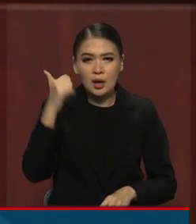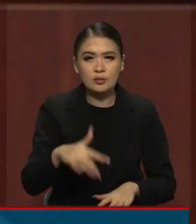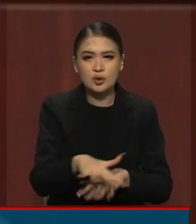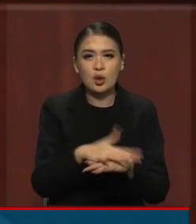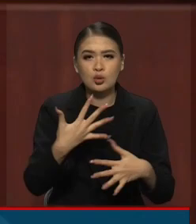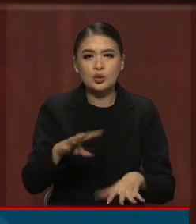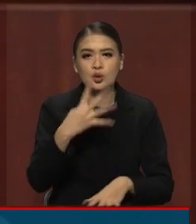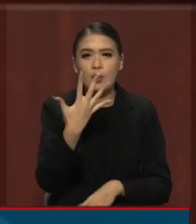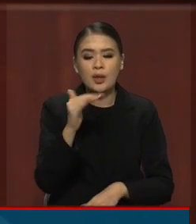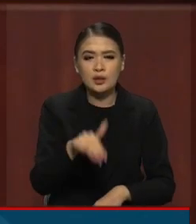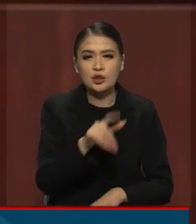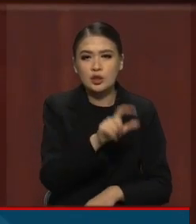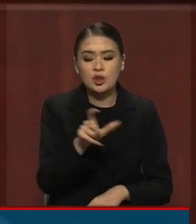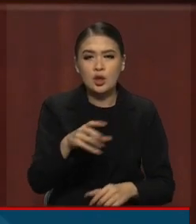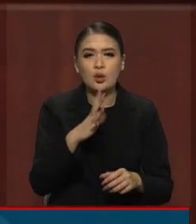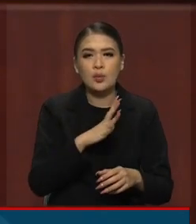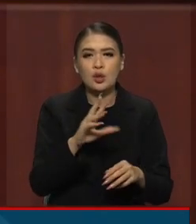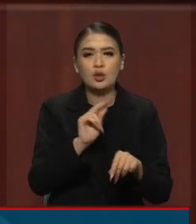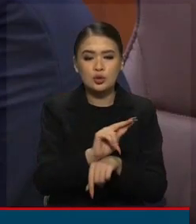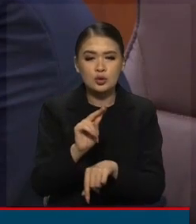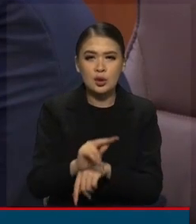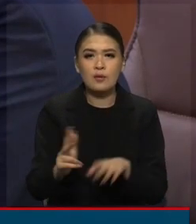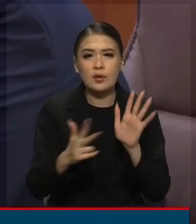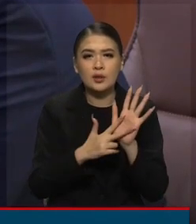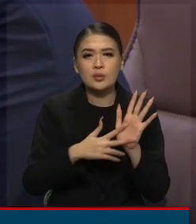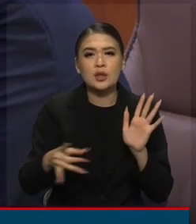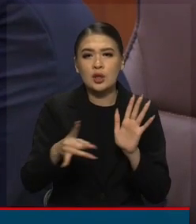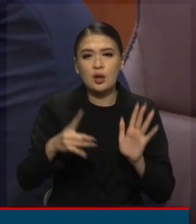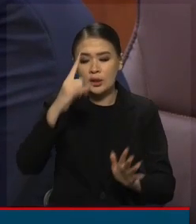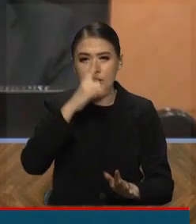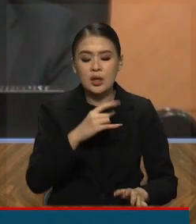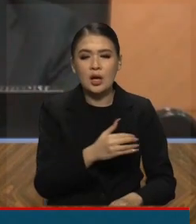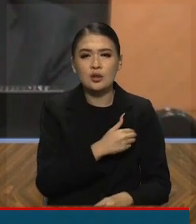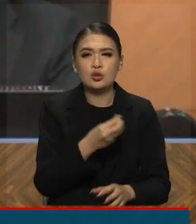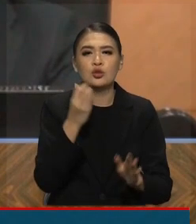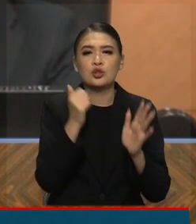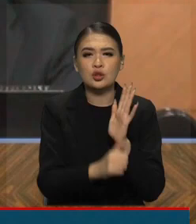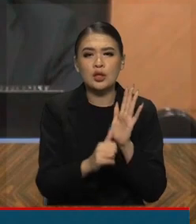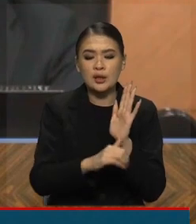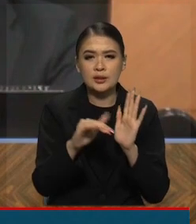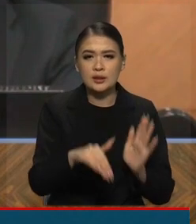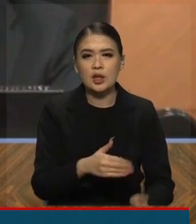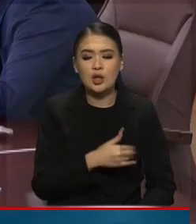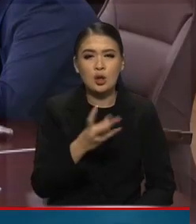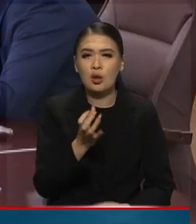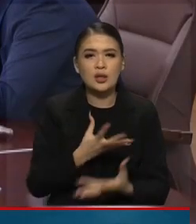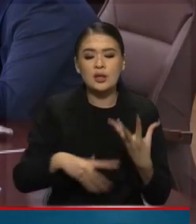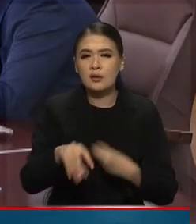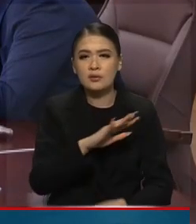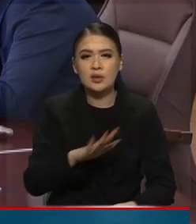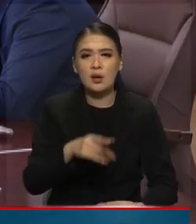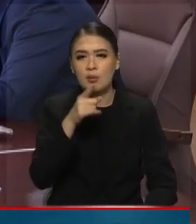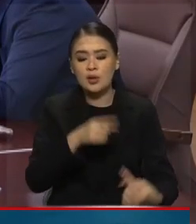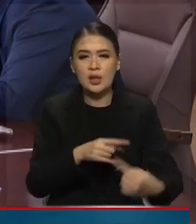обучено 45 тысяч человек в 8 регионах Казахстана. До конца года охватить планируют еще 60 тысяч. Но это далеко не все меры по борьбе